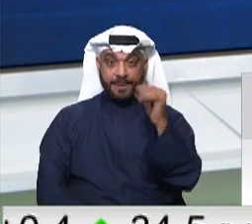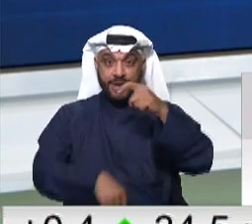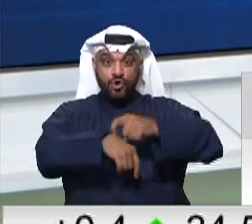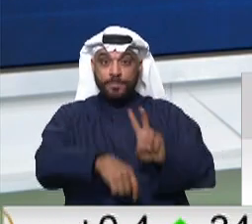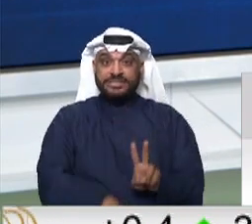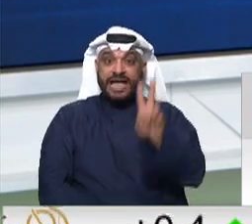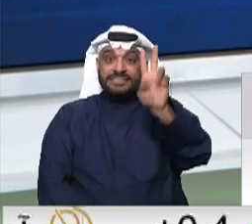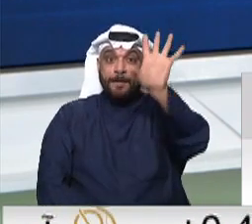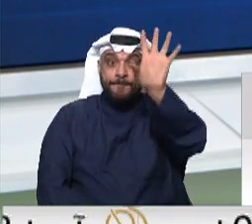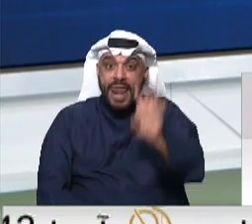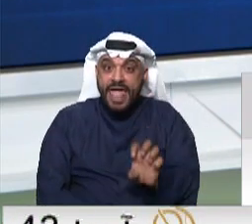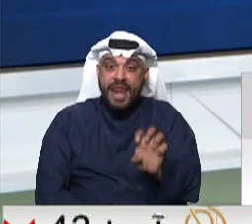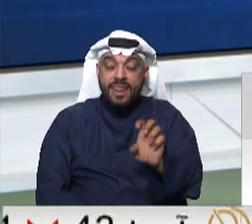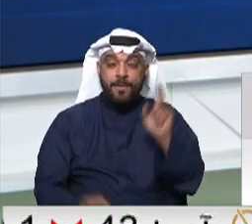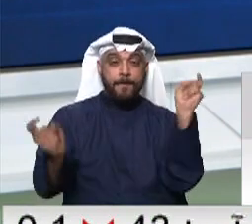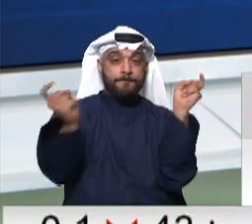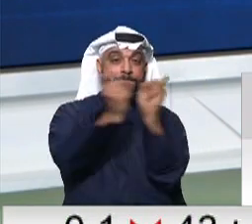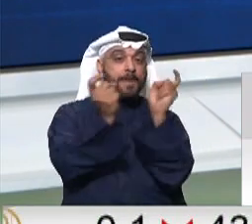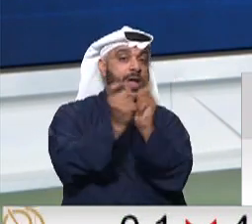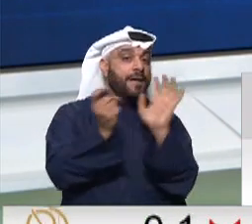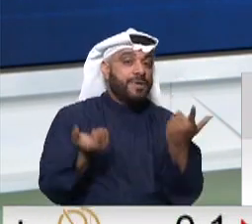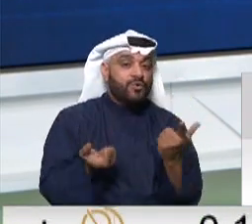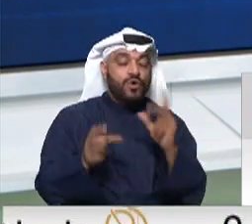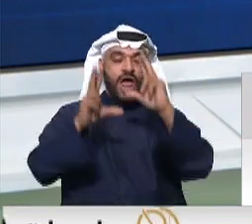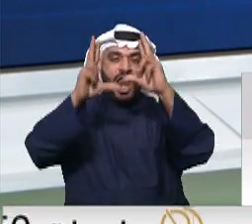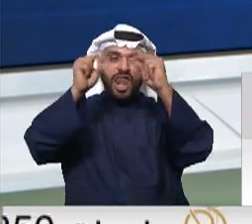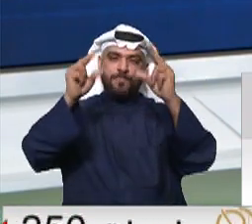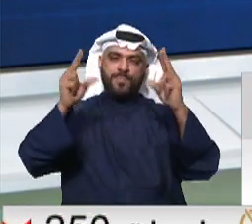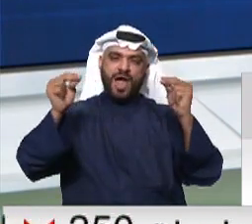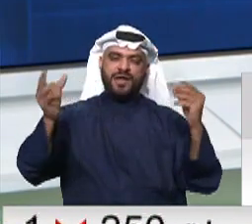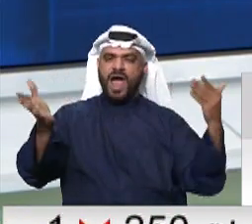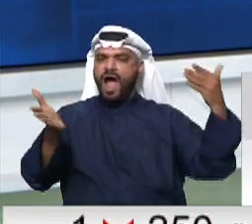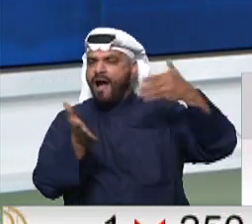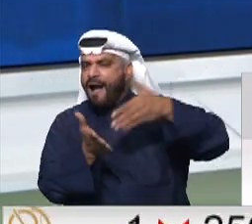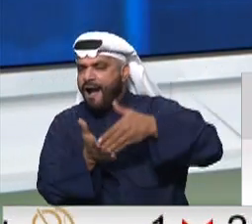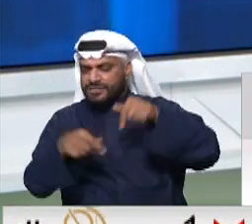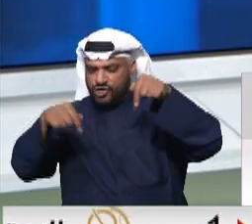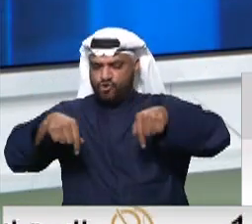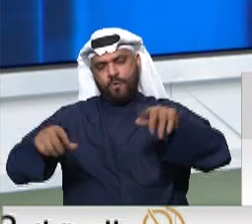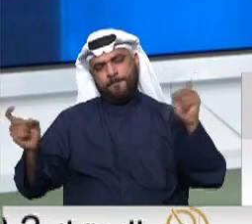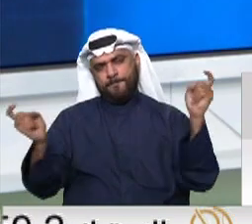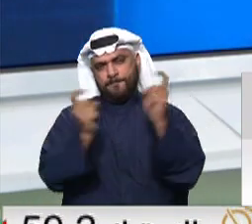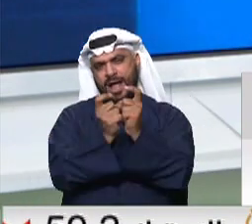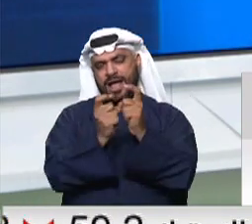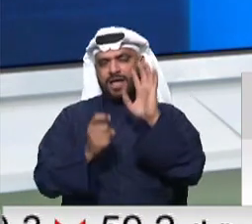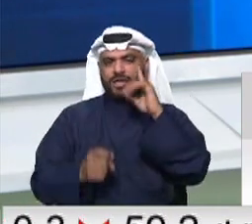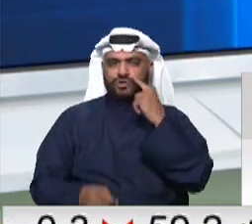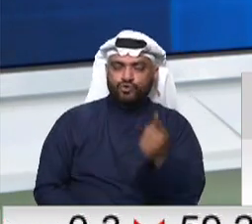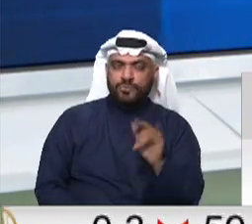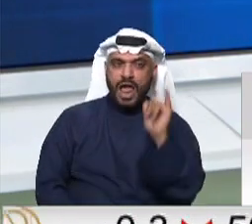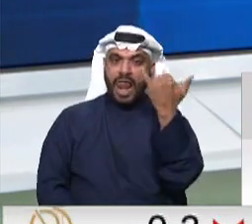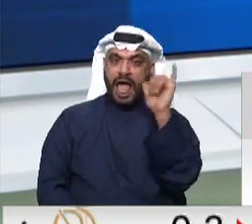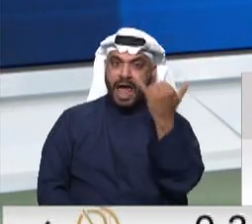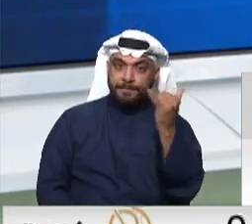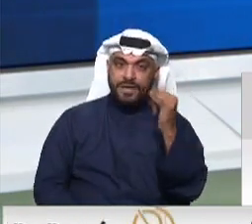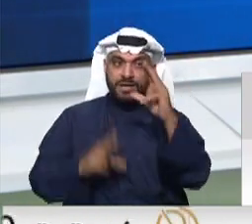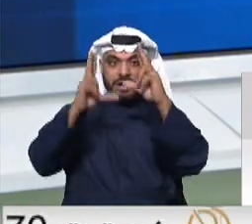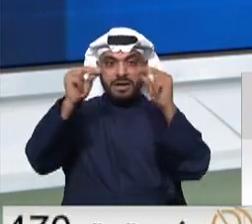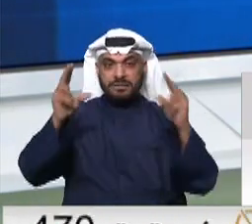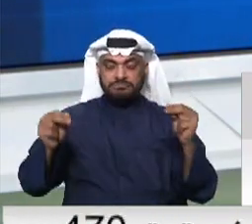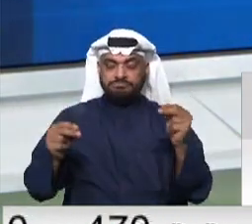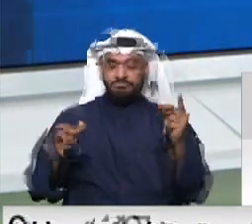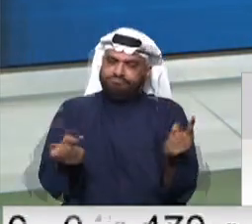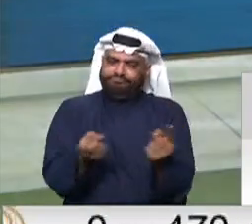اليوم نظيره النجم اللبناني في المباراه الاخيره للفريقين ضمن منافسات المجموعه الثالثه في لقاء تحصيل